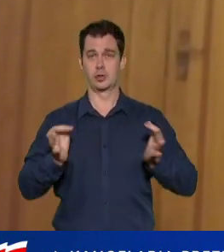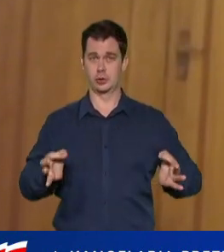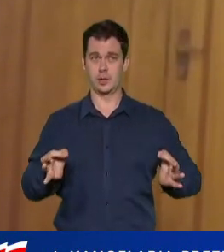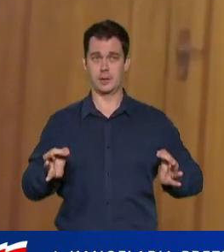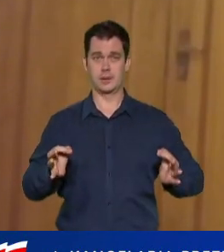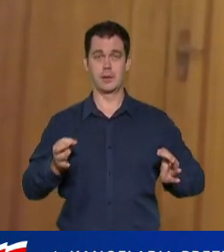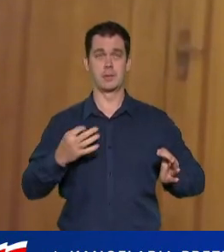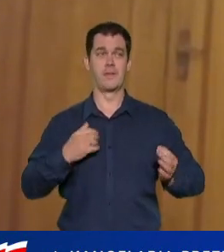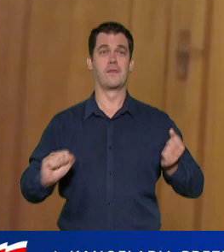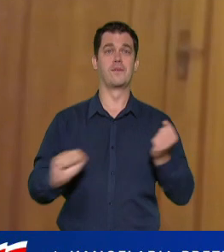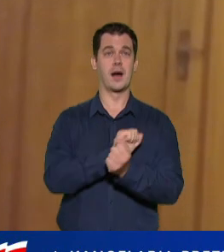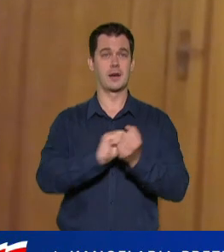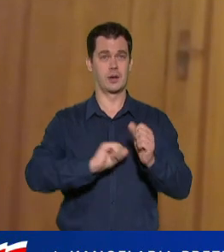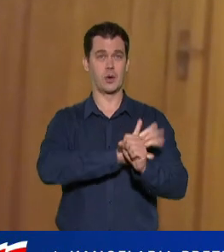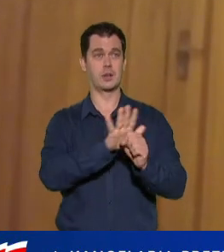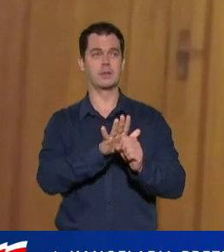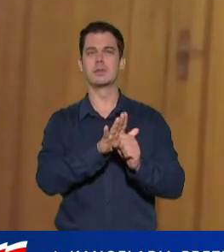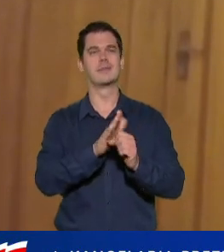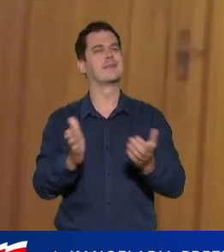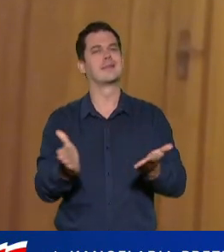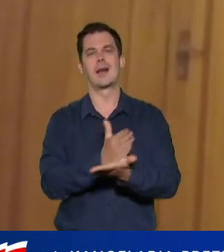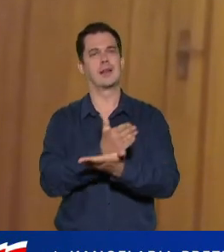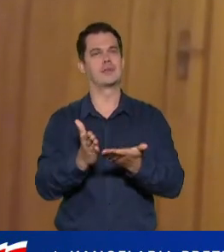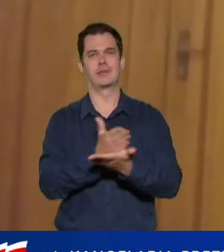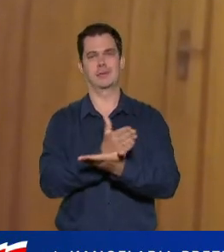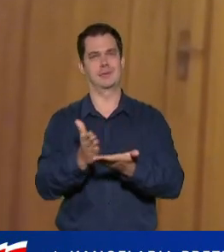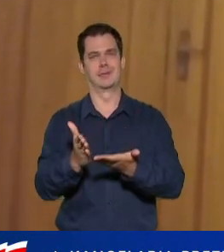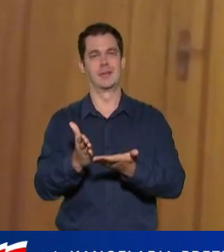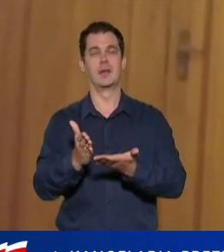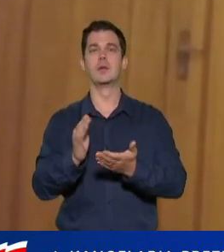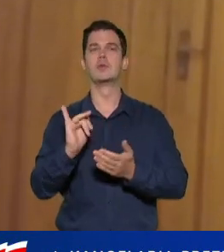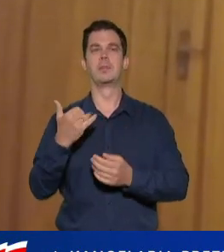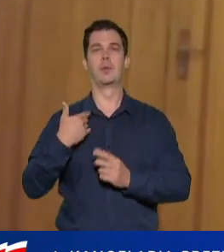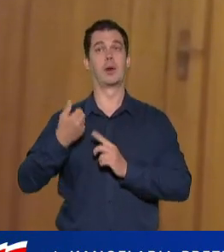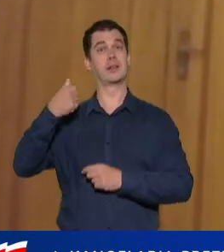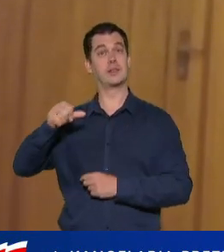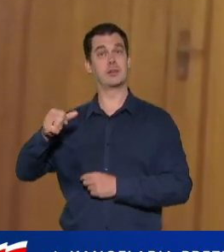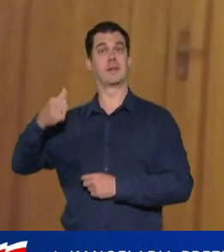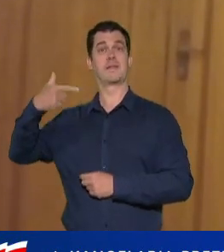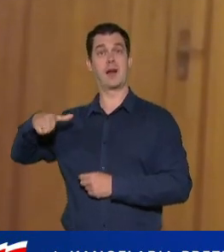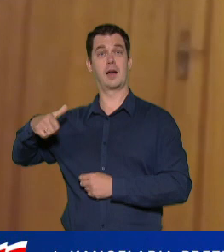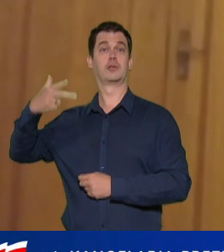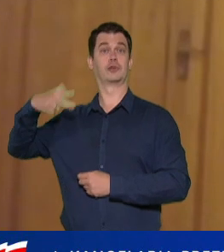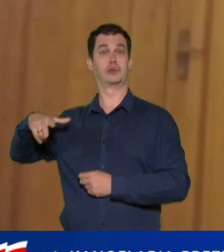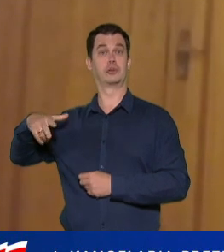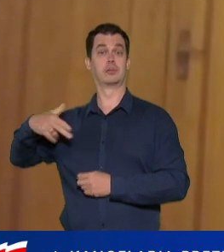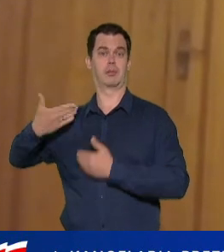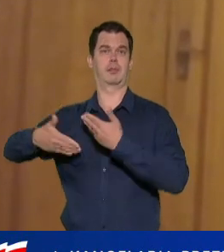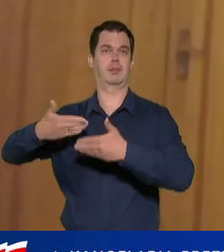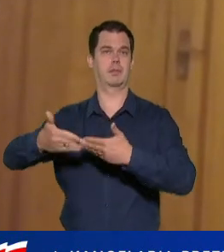znajdujemy się w zakresie walki z koronawirusem, zależy od tego, co się działo tydzień temu, dwa tygodnie temu i trzy tygodnie